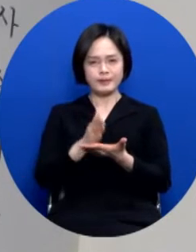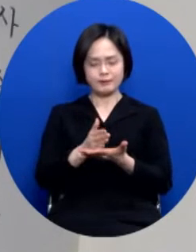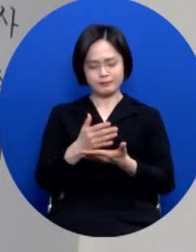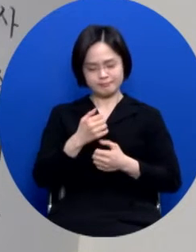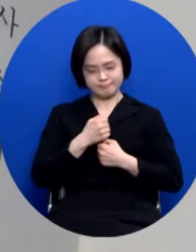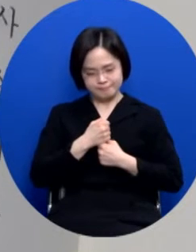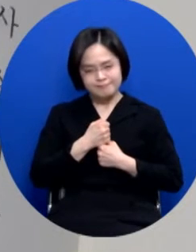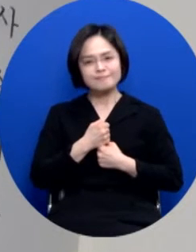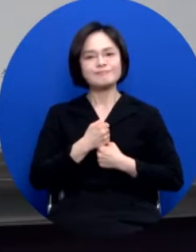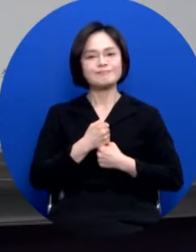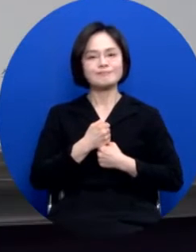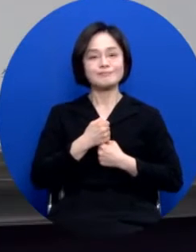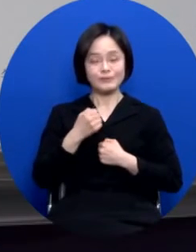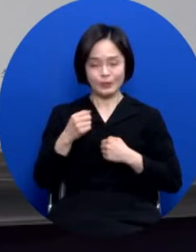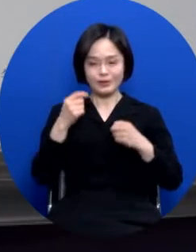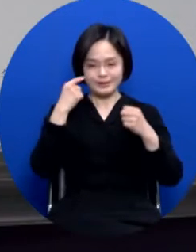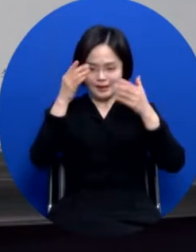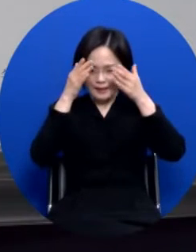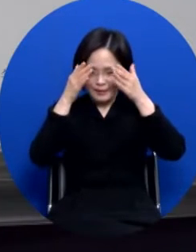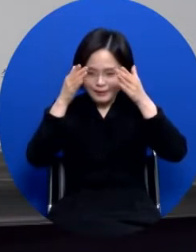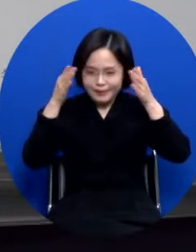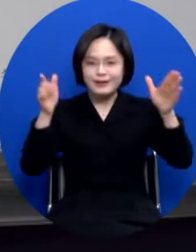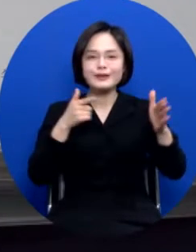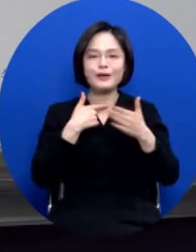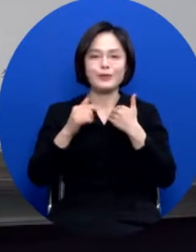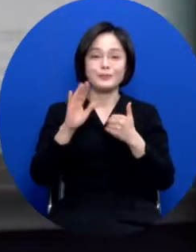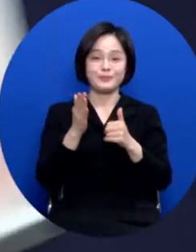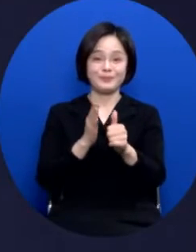사고의 확장을 경험하길 바란다고 강조했습니다.